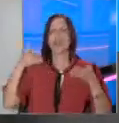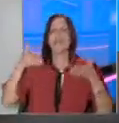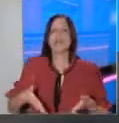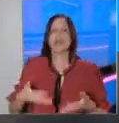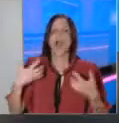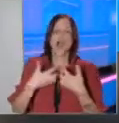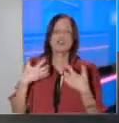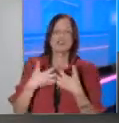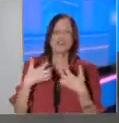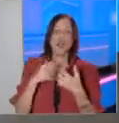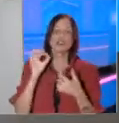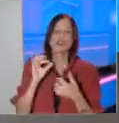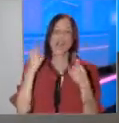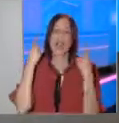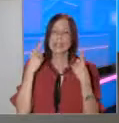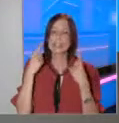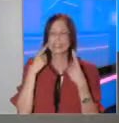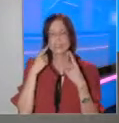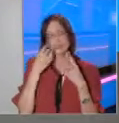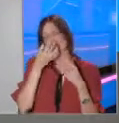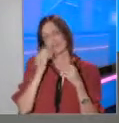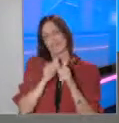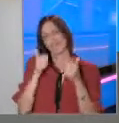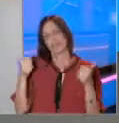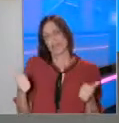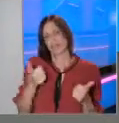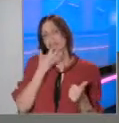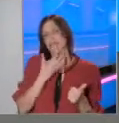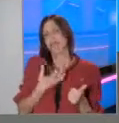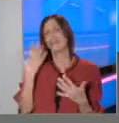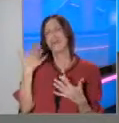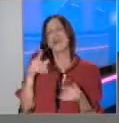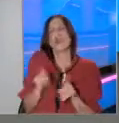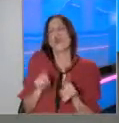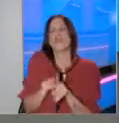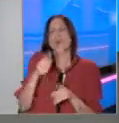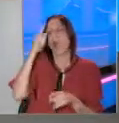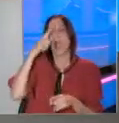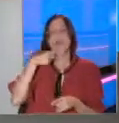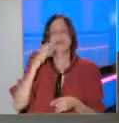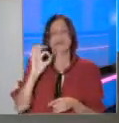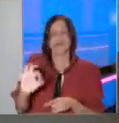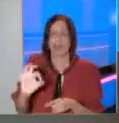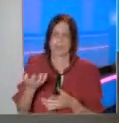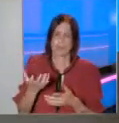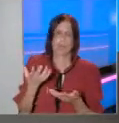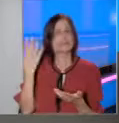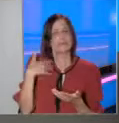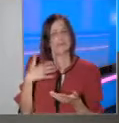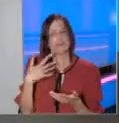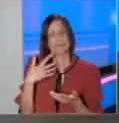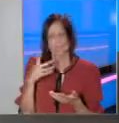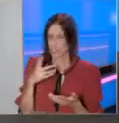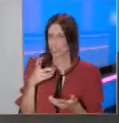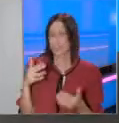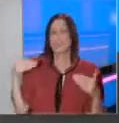באשדוד של חסידים שנפרדים מרבם, שהיה כמו אב עבורם, ויש תיאום עם